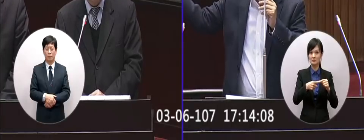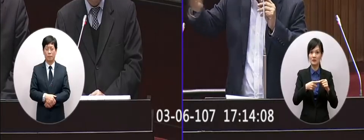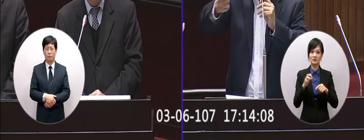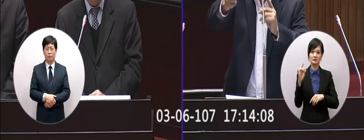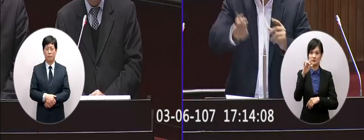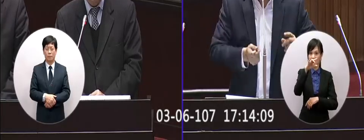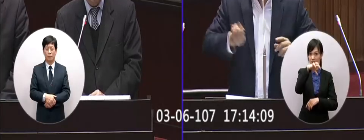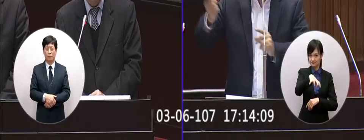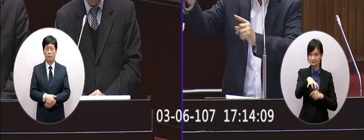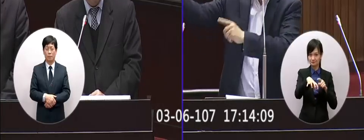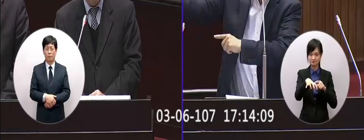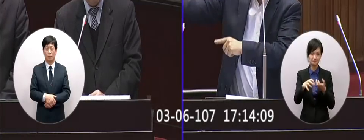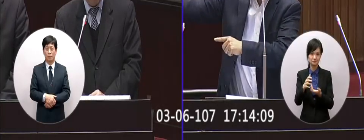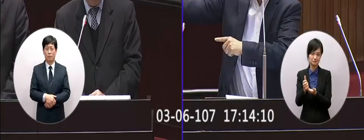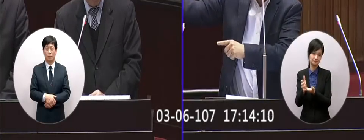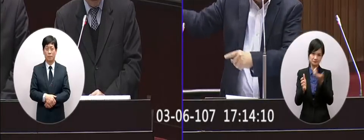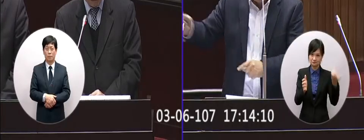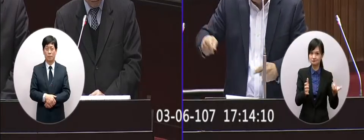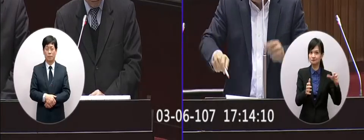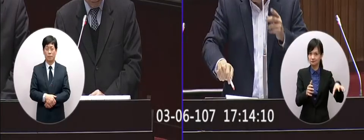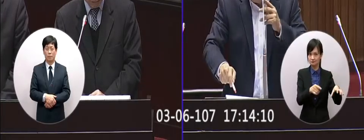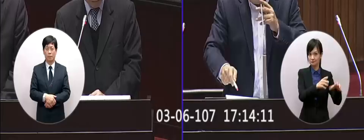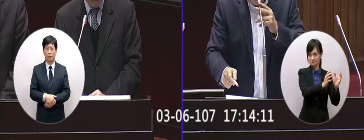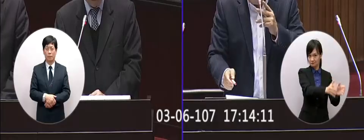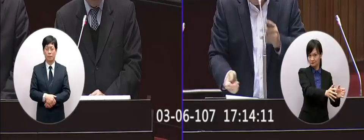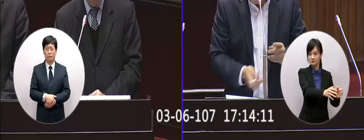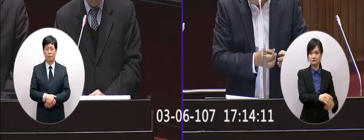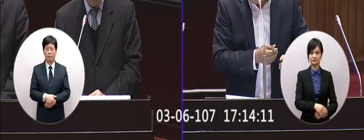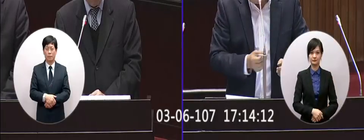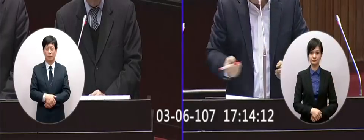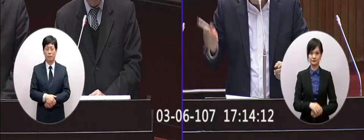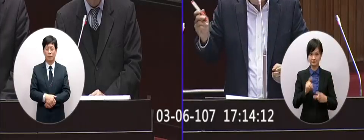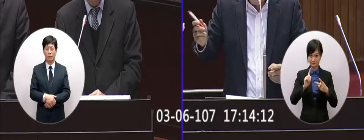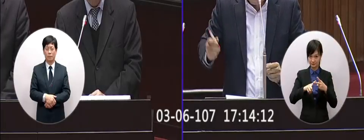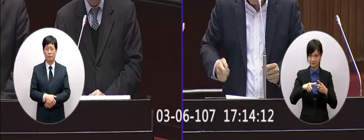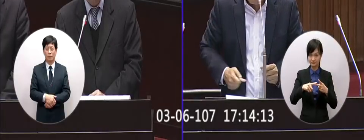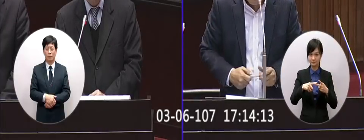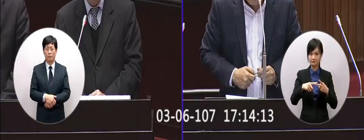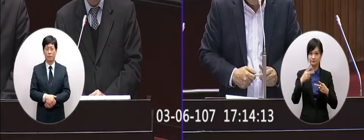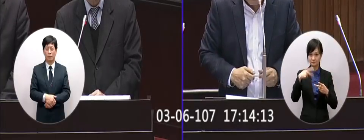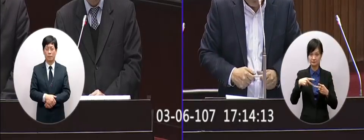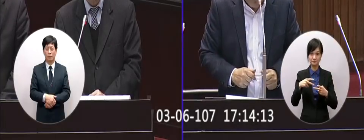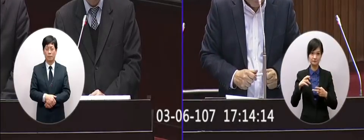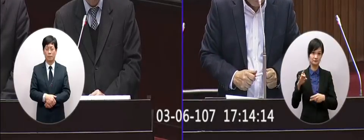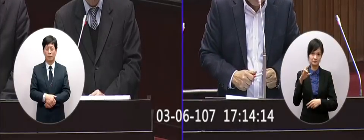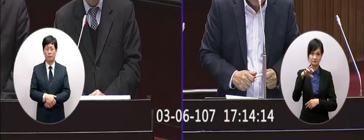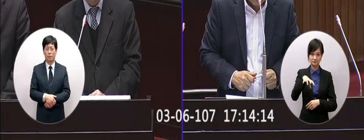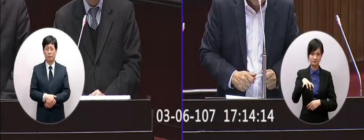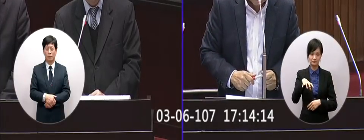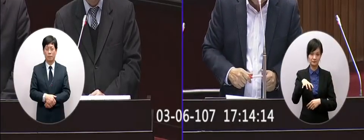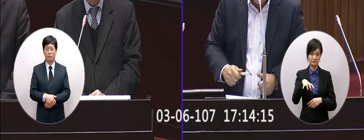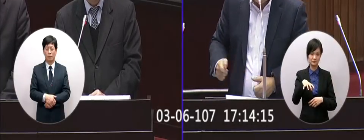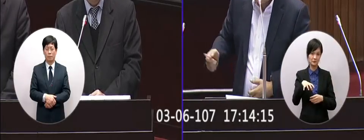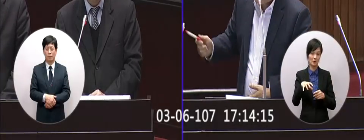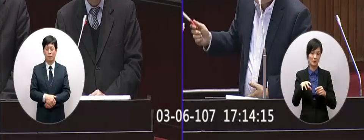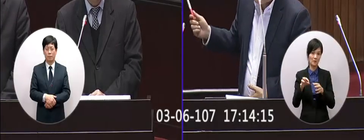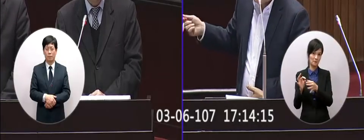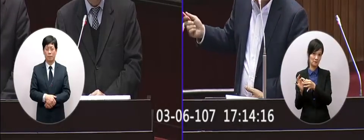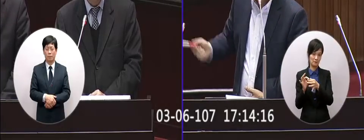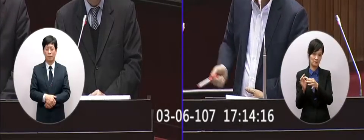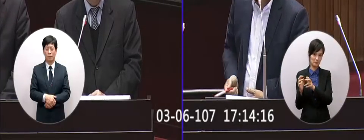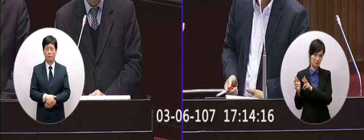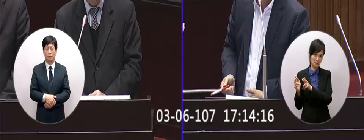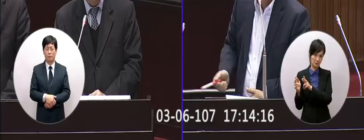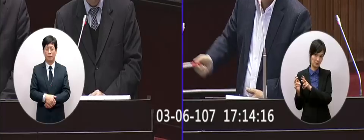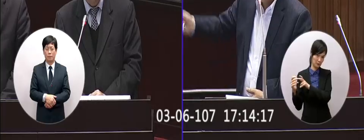去了，我咱即马坐飞机去就是伫遐。哦，另外又盖了一条机场的一个快线呐、啊，